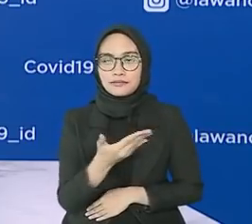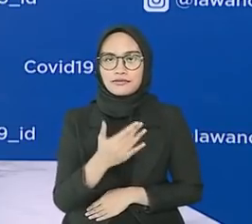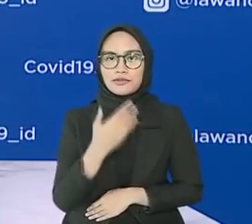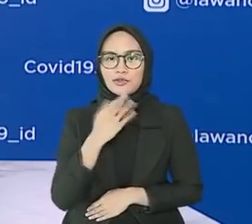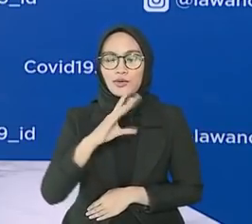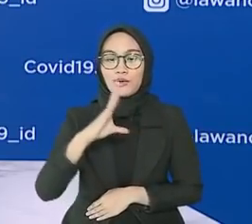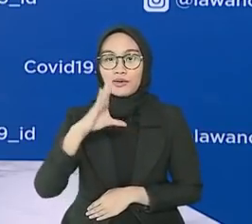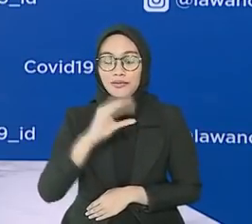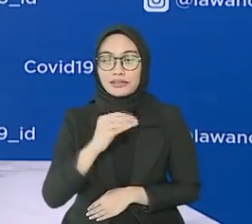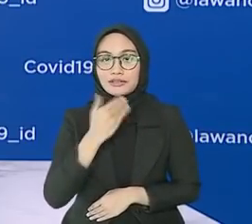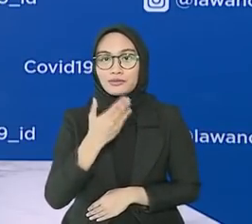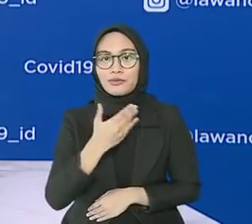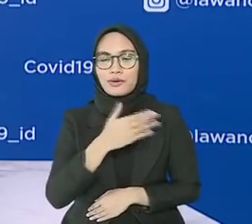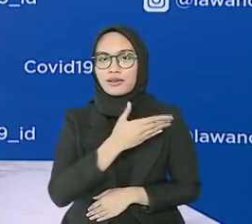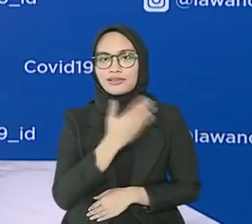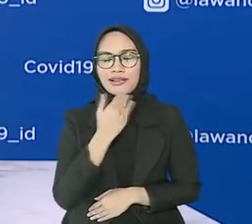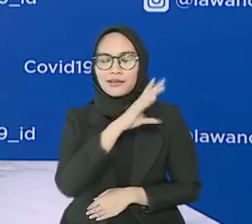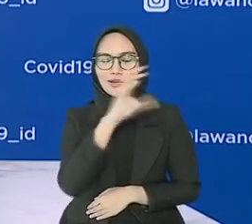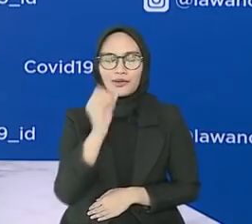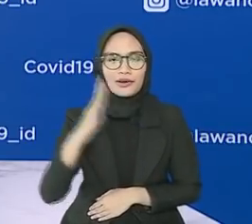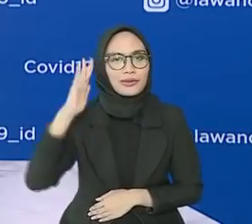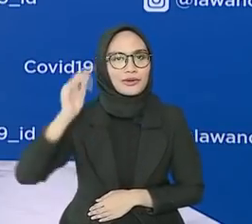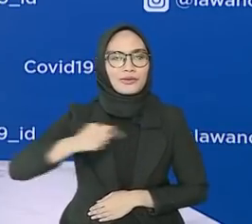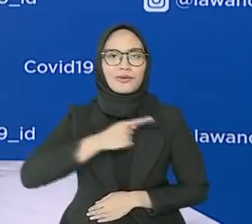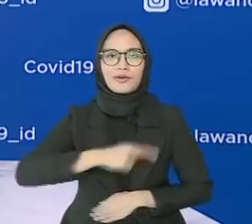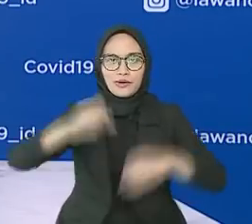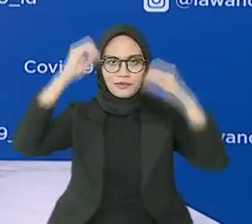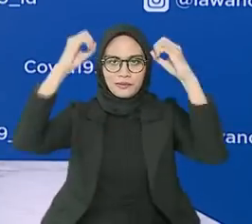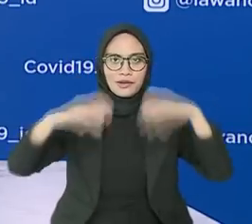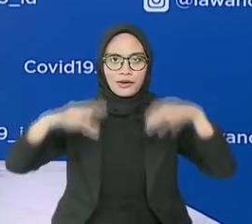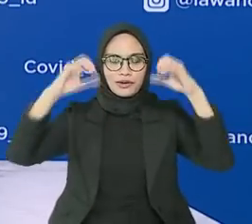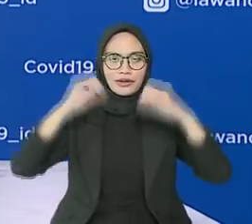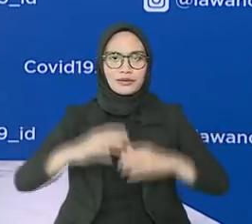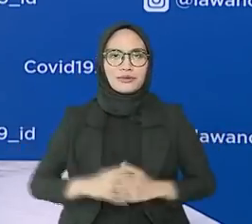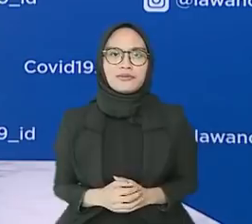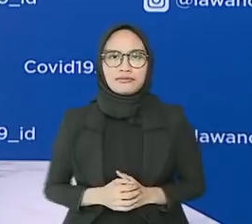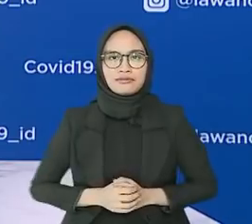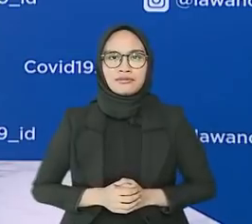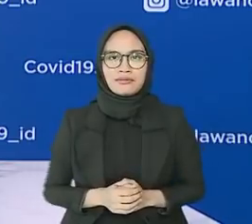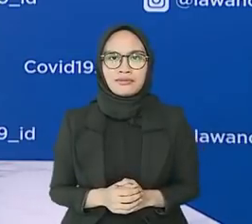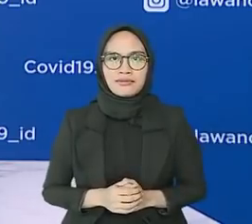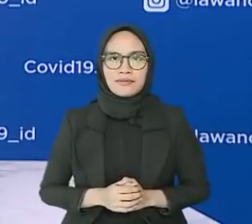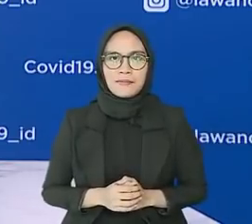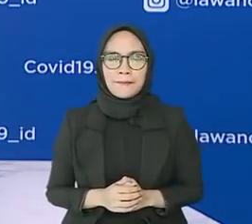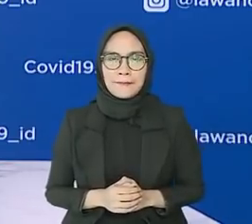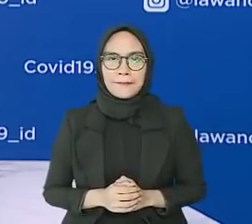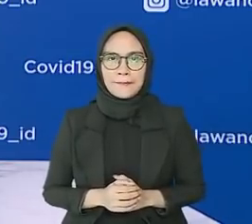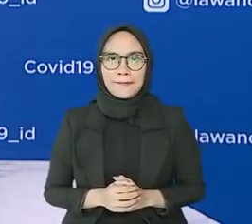berakhir. Terima kasih, selamat sore. Wassalamualaikum warahmatullahi wabarakatuh.